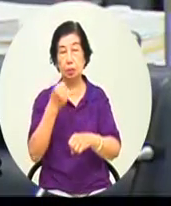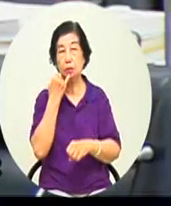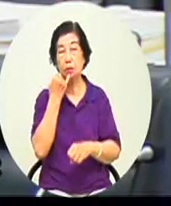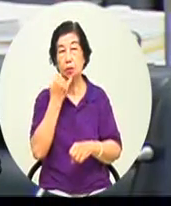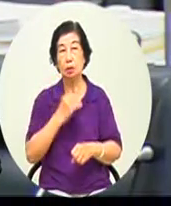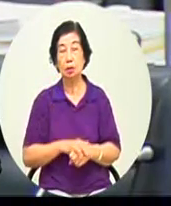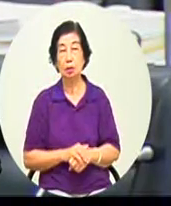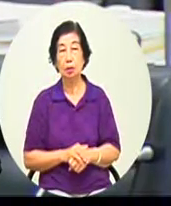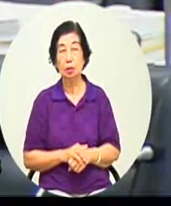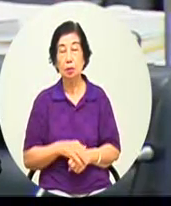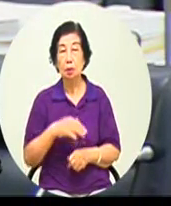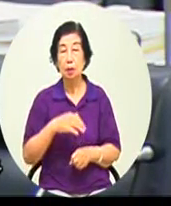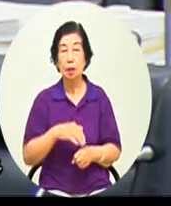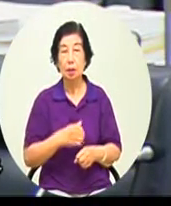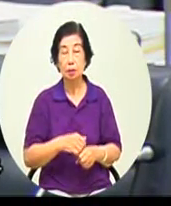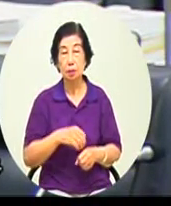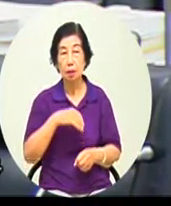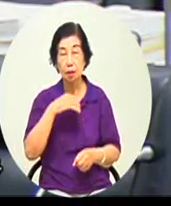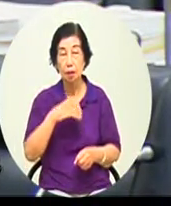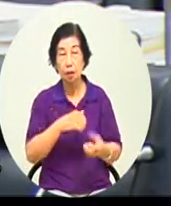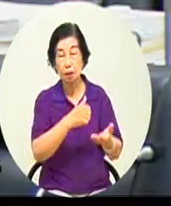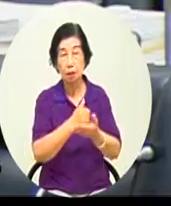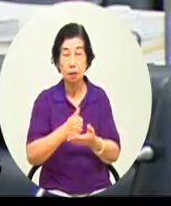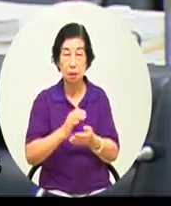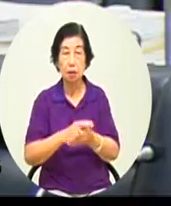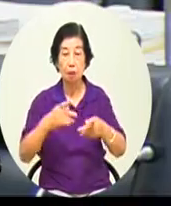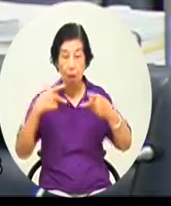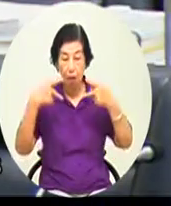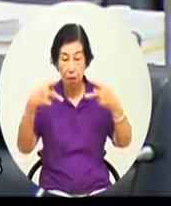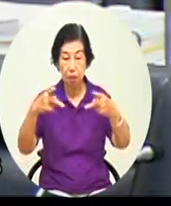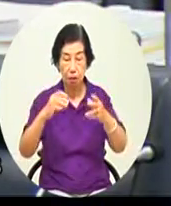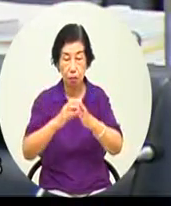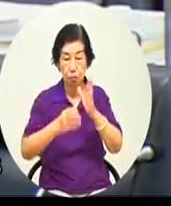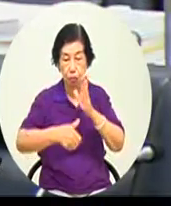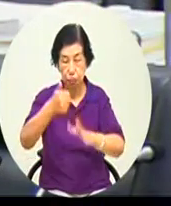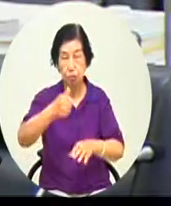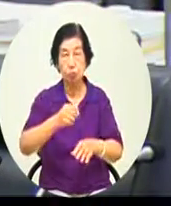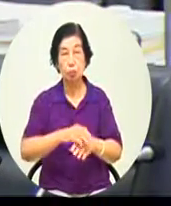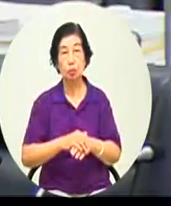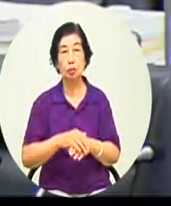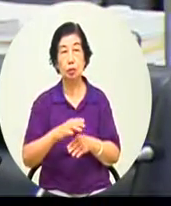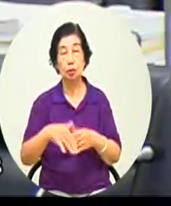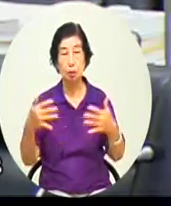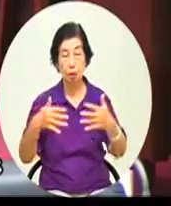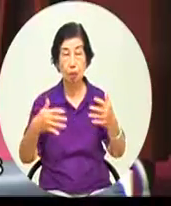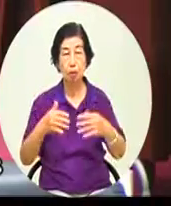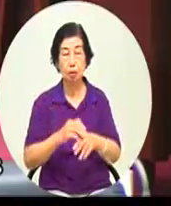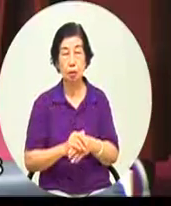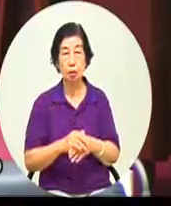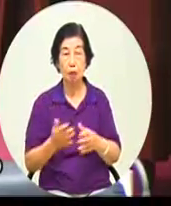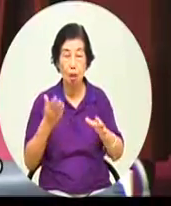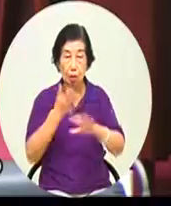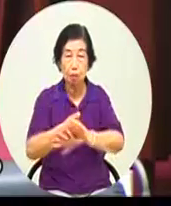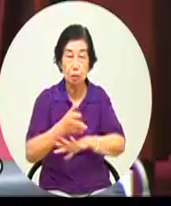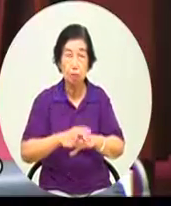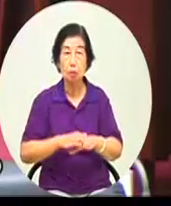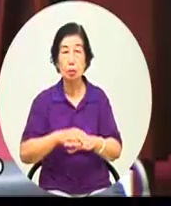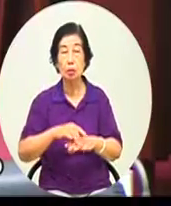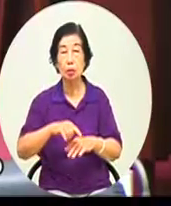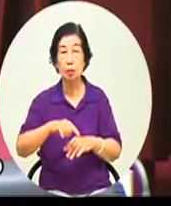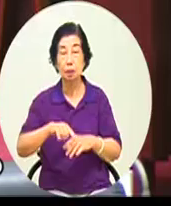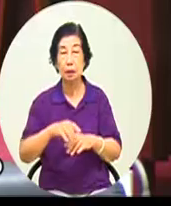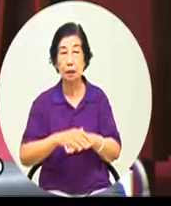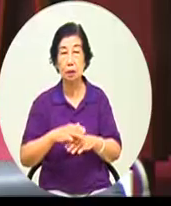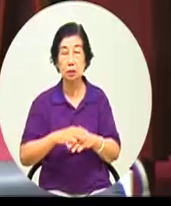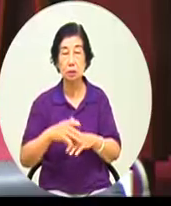们的捷运局的吴局长来回答本席的问题。经过政捷这个事件之后，很多人